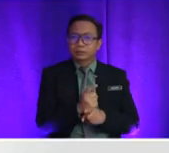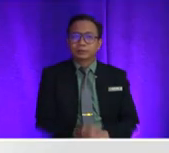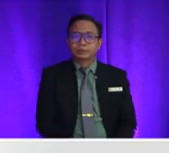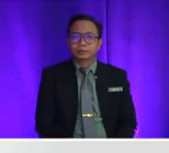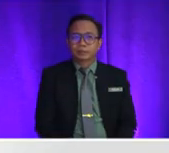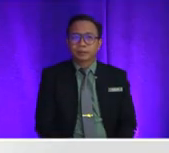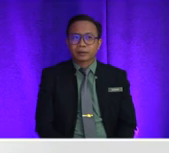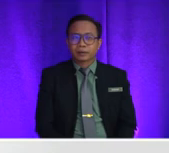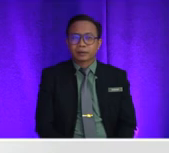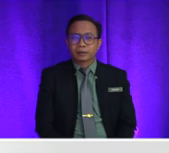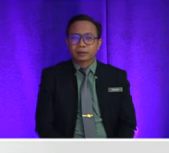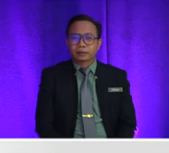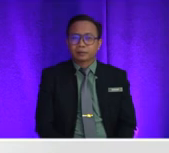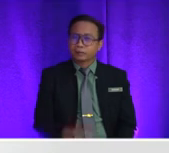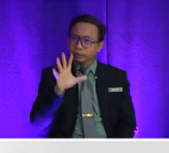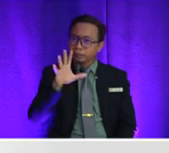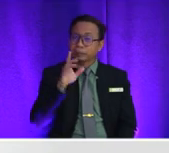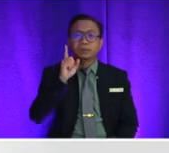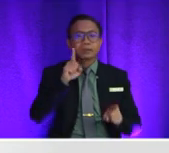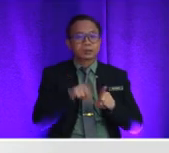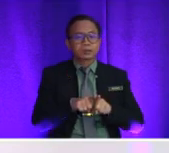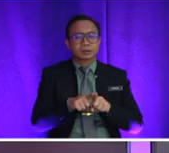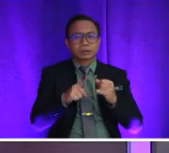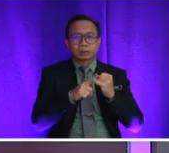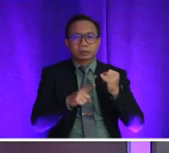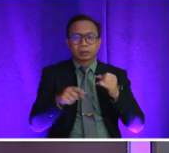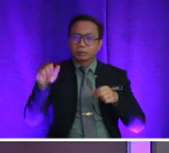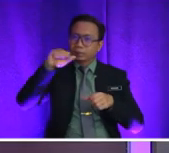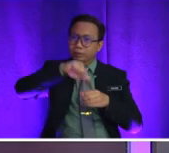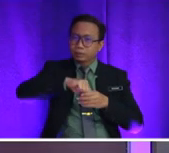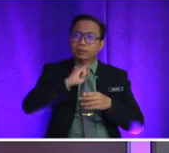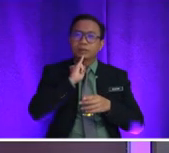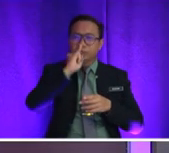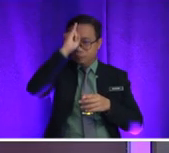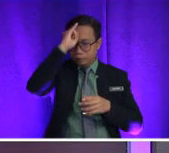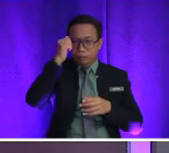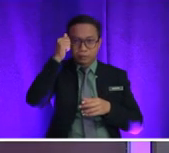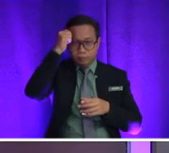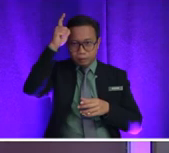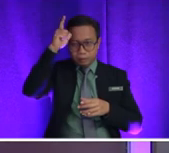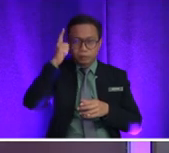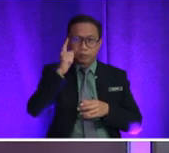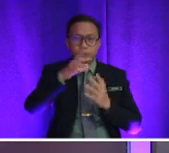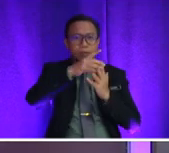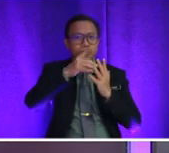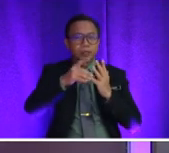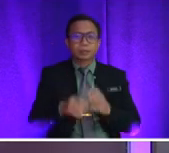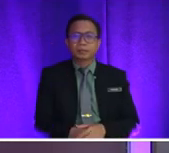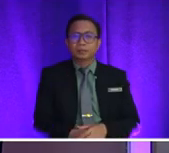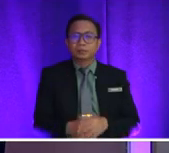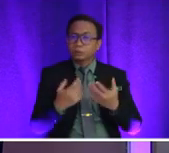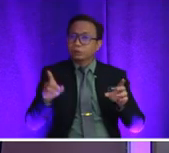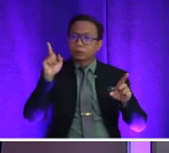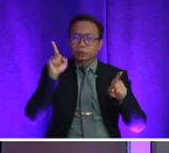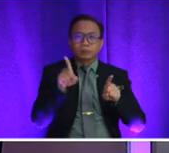yang kelima tentulah yang terakhir yaitu memasukkan induk jantan dan induk Cina yang terpilih maka kita tidak